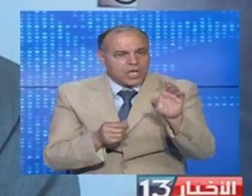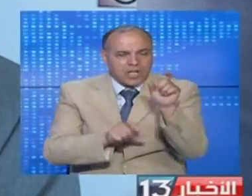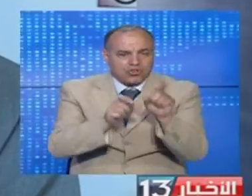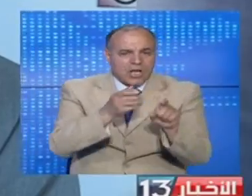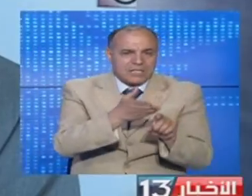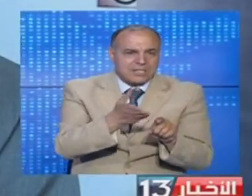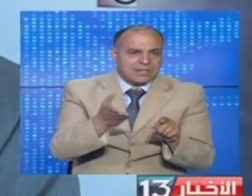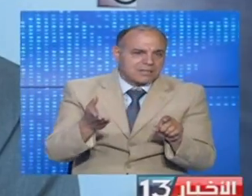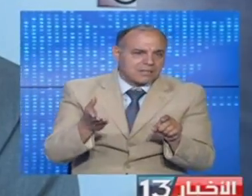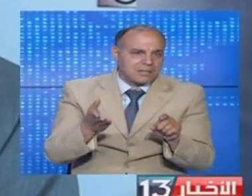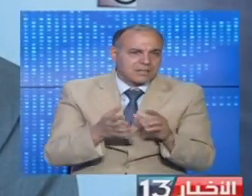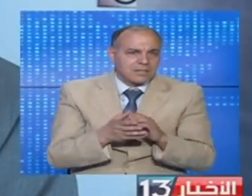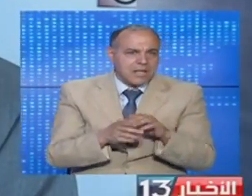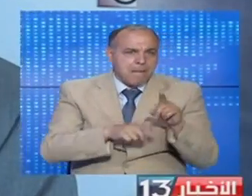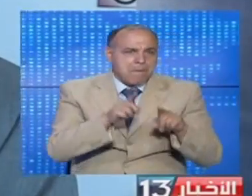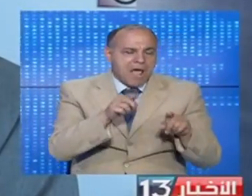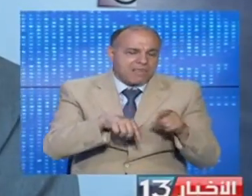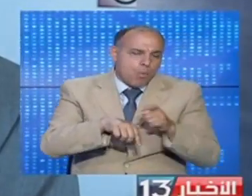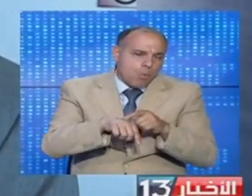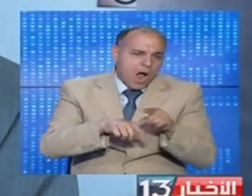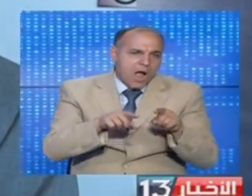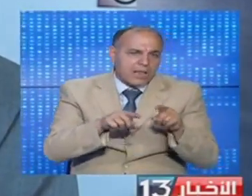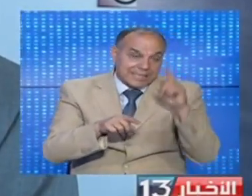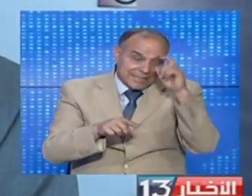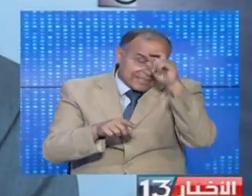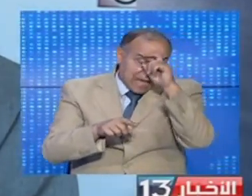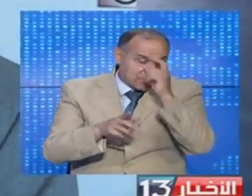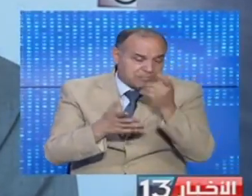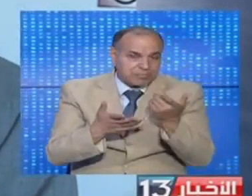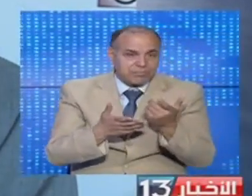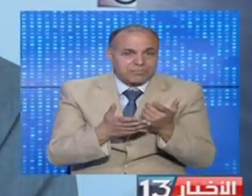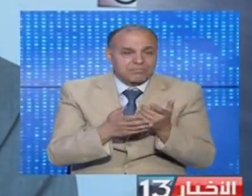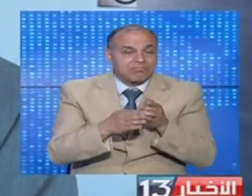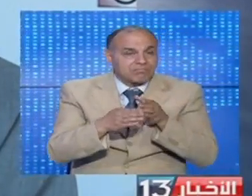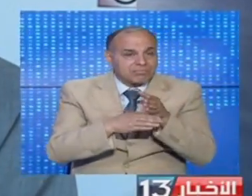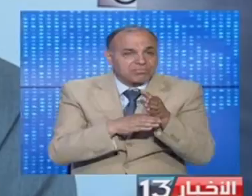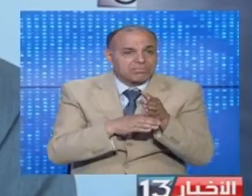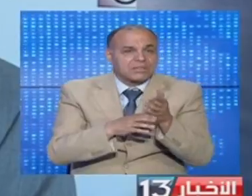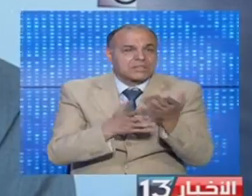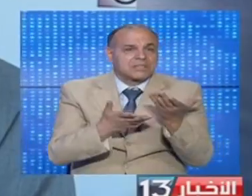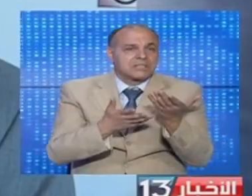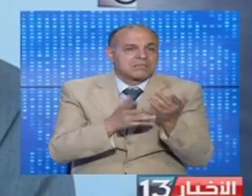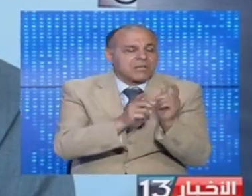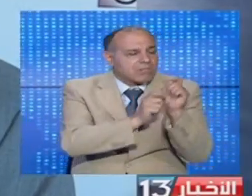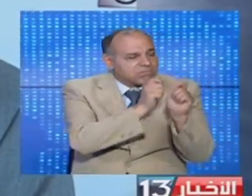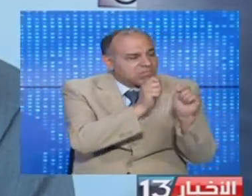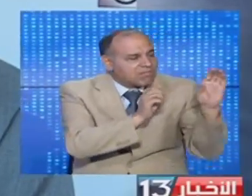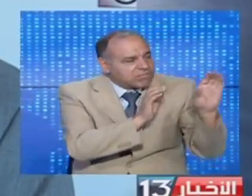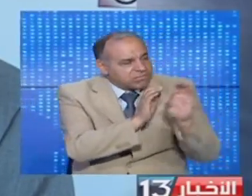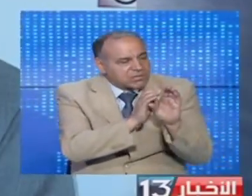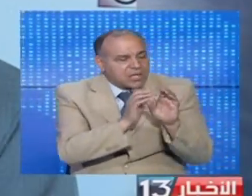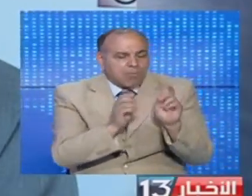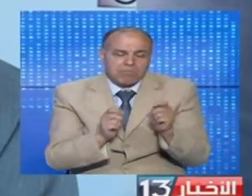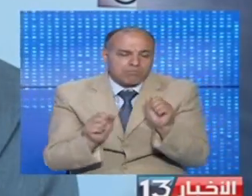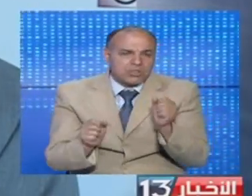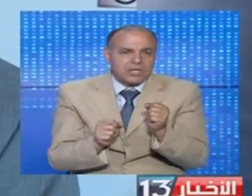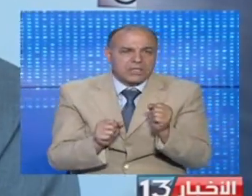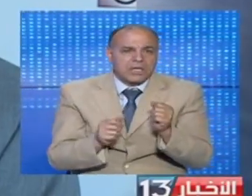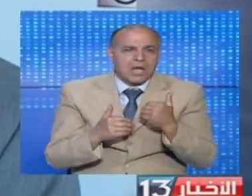ال اه في بعض الاحيان يصعب عليهم دخلوا في مساله التمويل العاديه